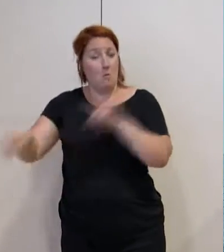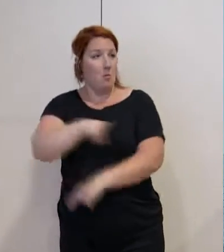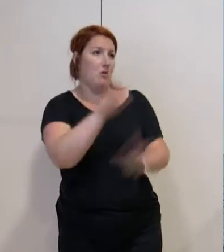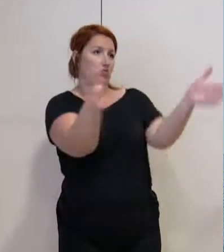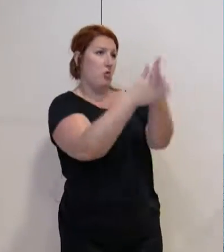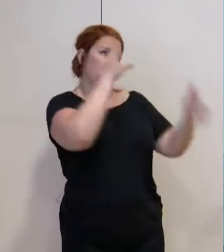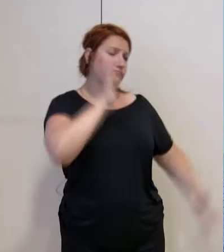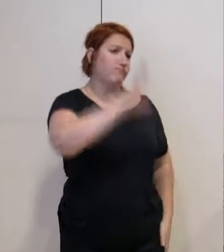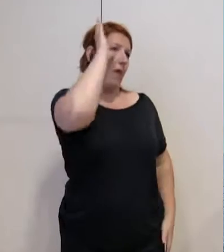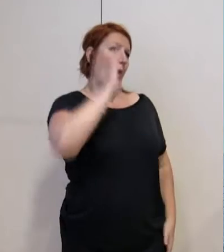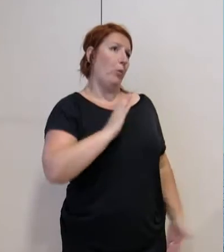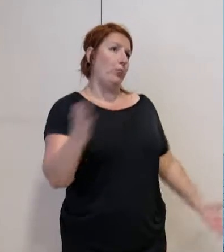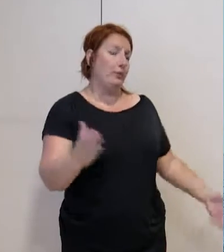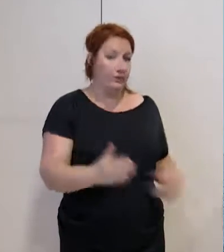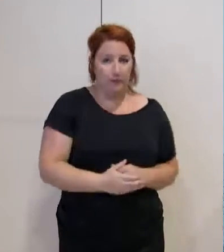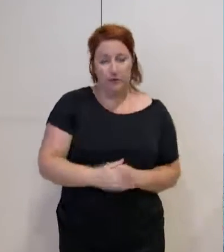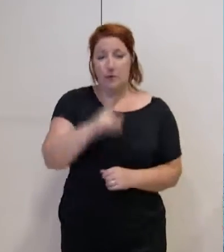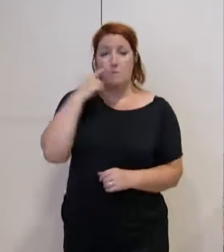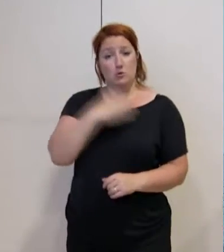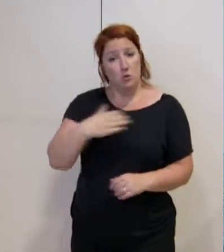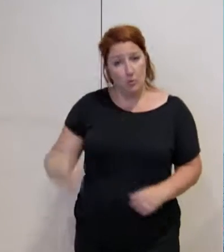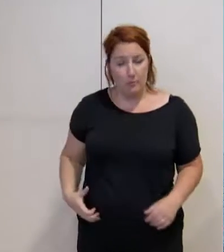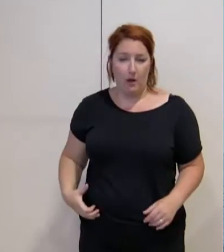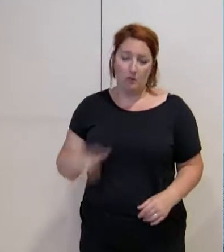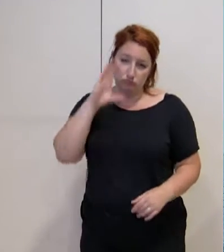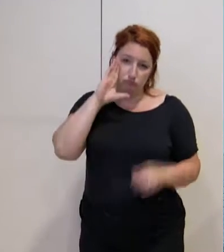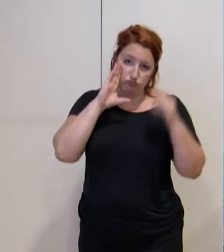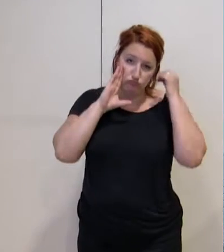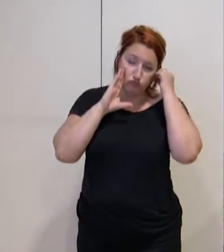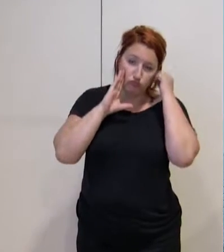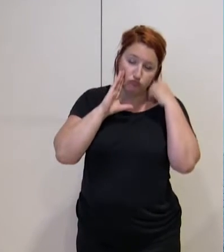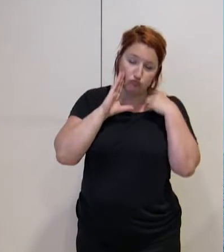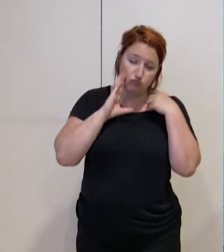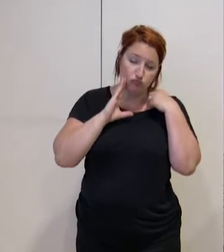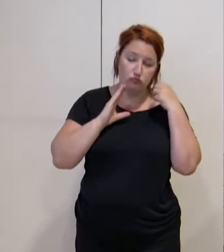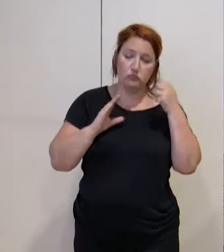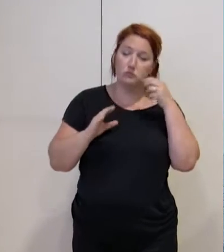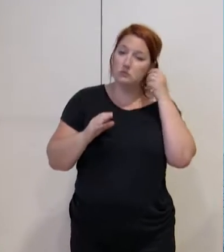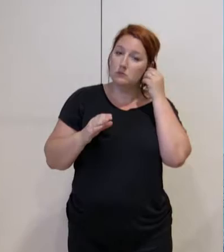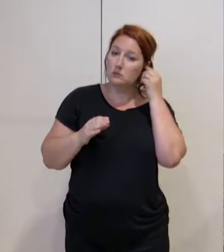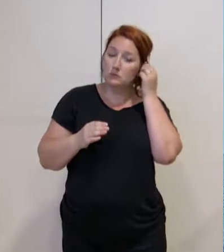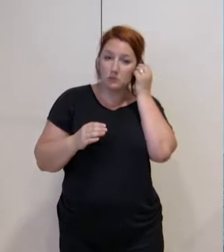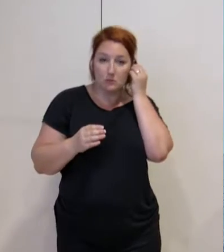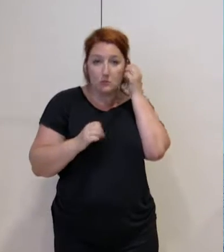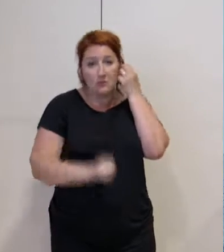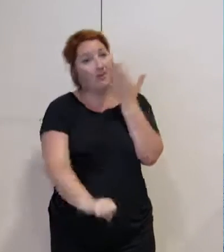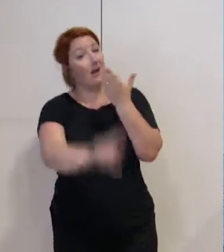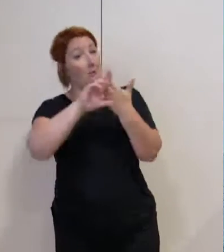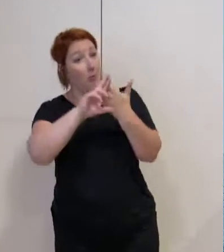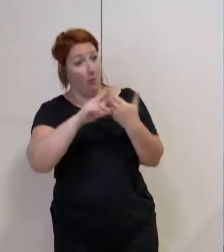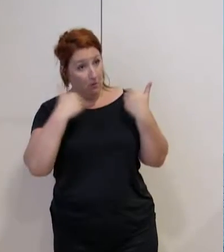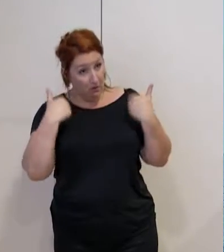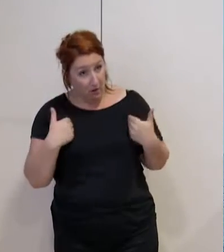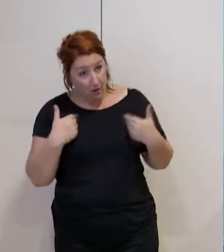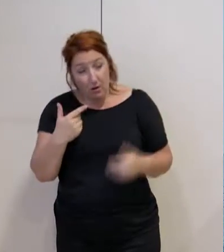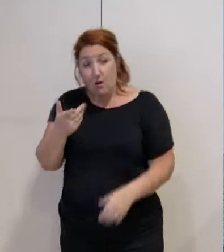écouter. Monsieur le maire, nous vous demandons de nous dire si vous allez ce soir entendre les Grenoblois et les